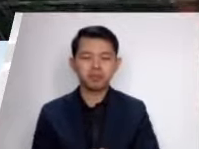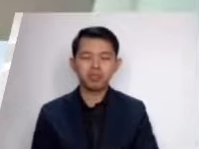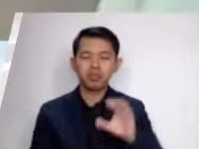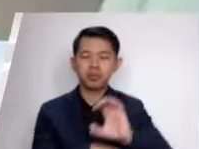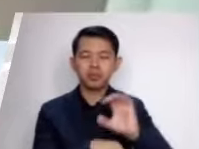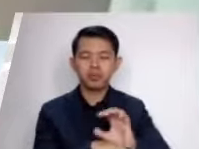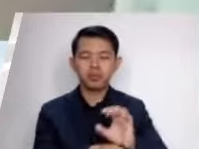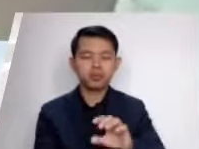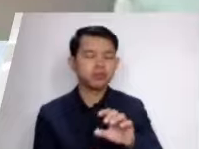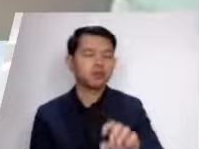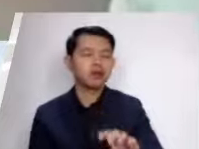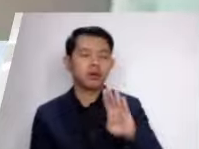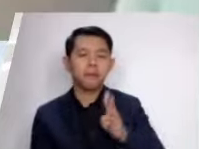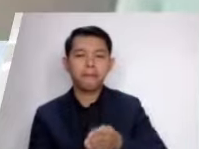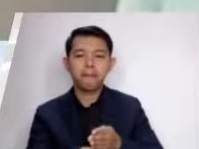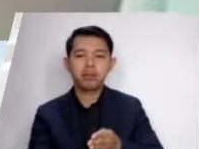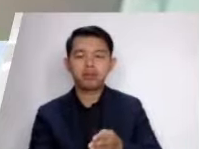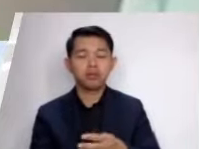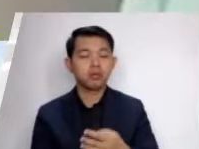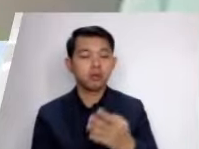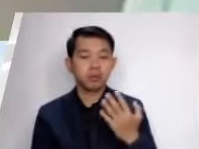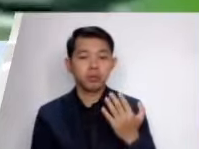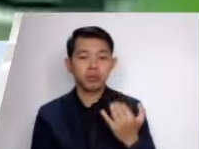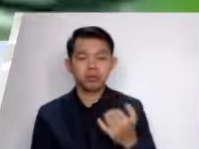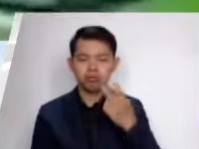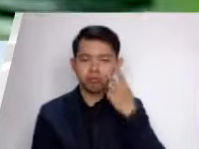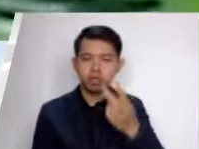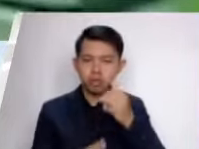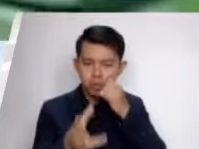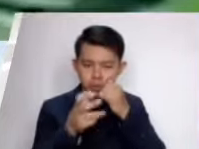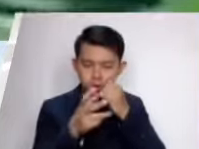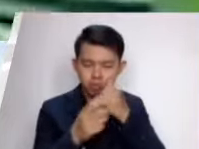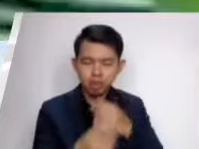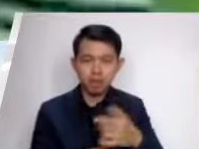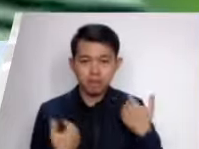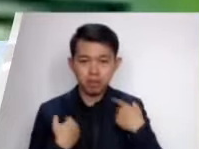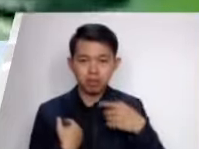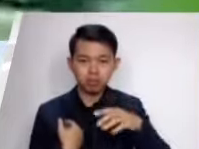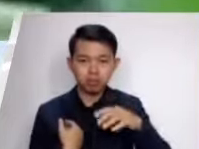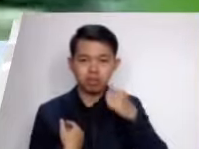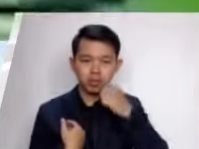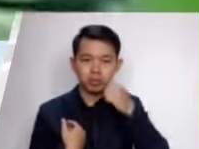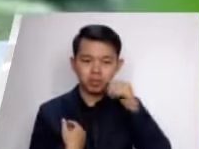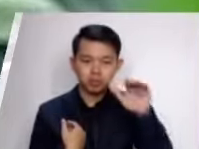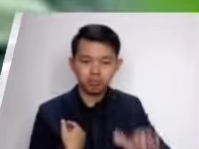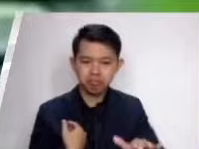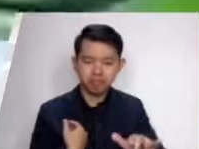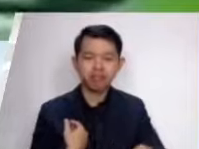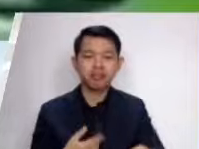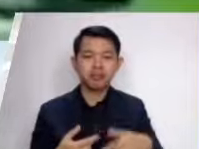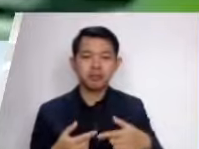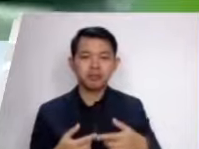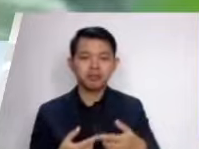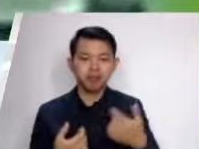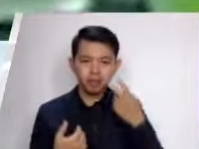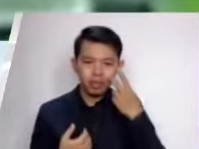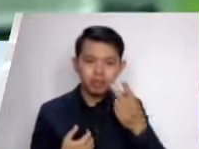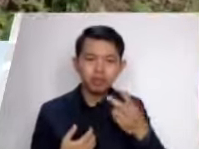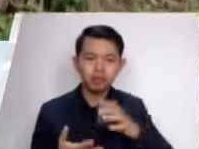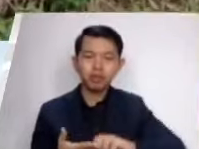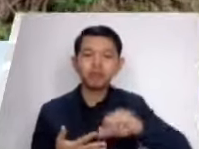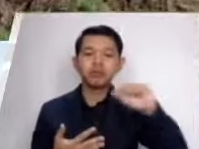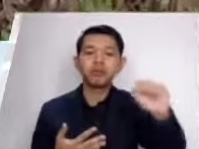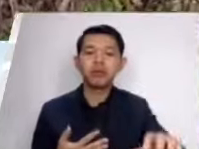Samalbataan. Nakita sa CCTV ang isang dalagita na may itinapon sa labas ng simbahan kung saan nakita ang mga sobre na wala ng